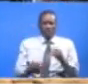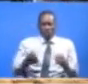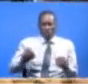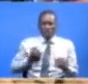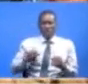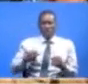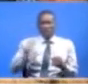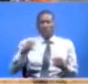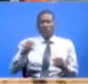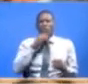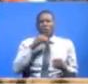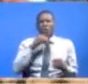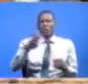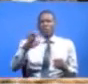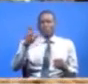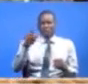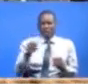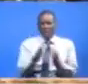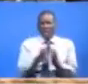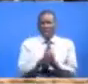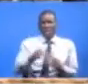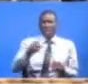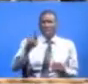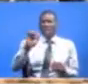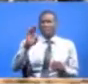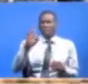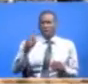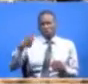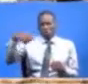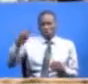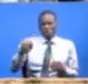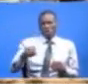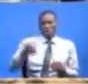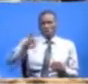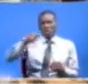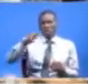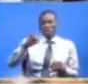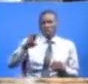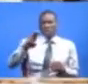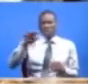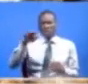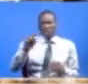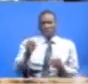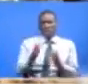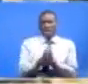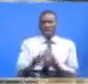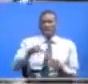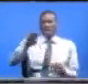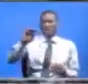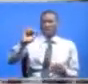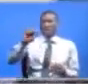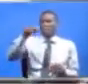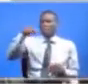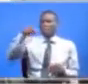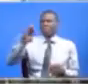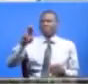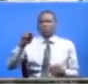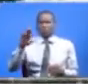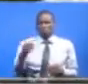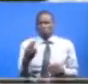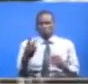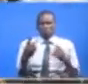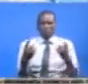upande wa wanaume, Brian Melly na Edward Kibet waliwashinda Jairus Kipkosgei na Elfas Makuto